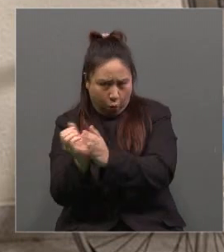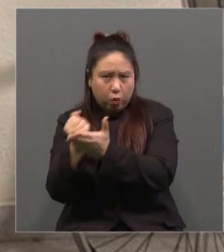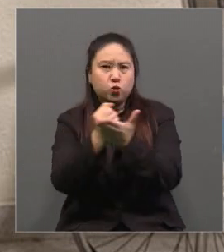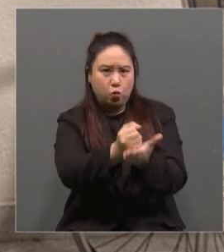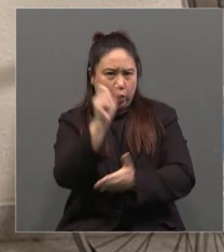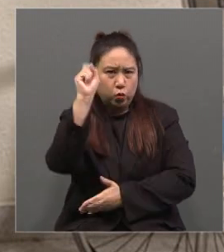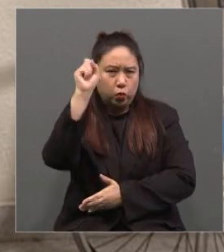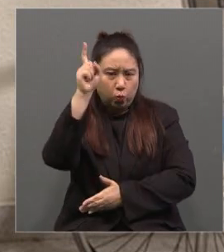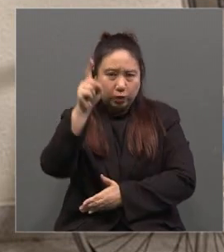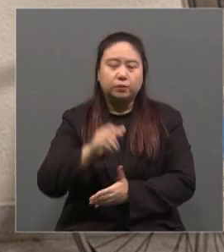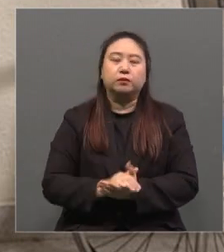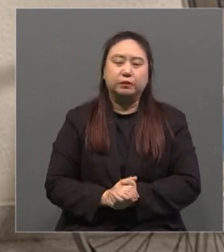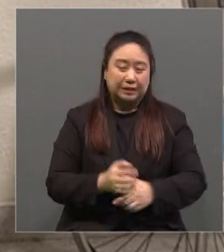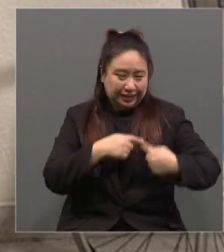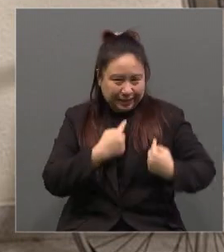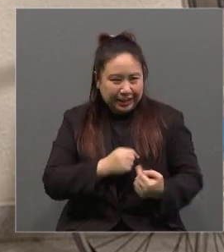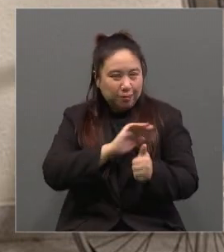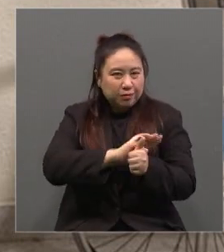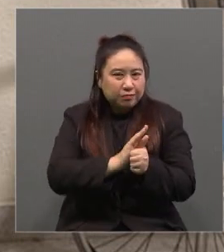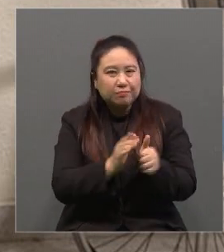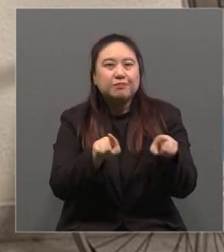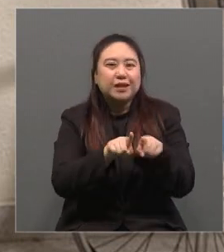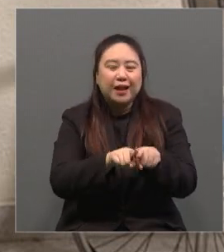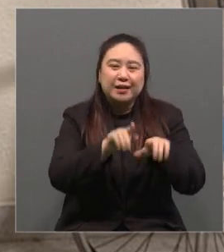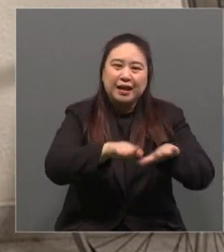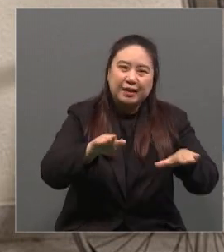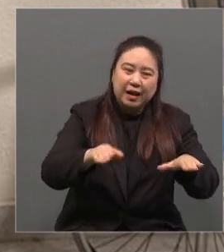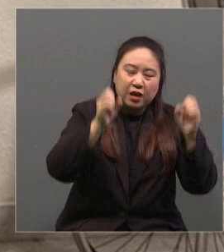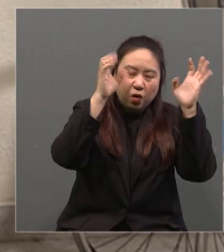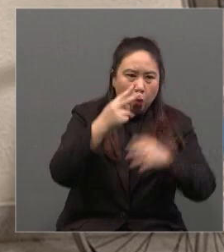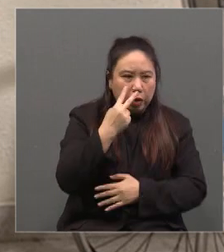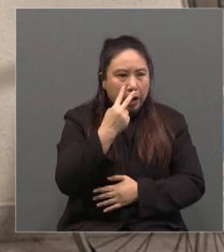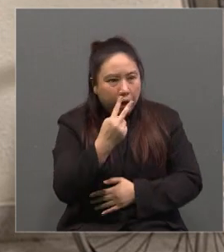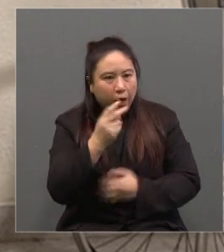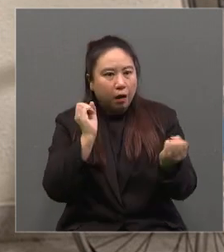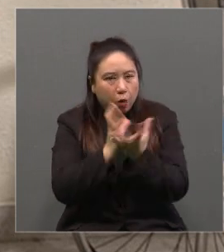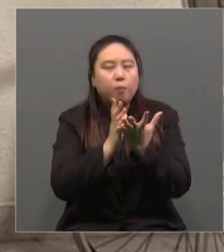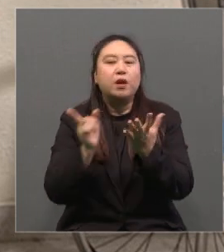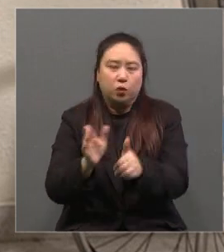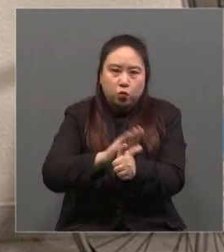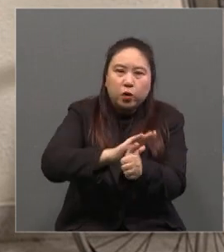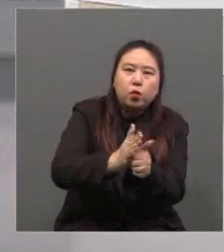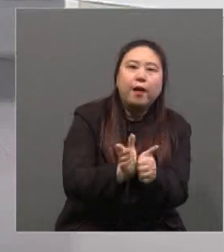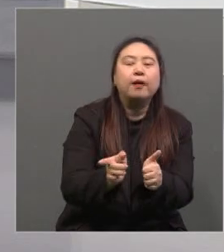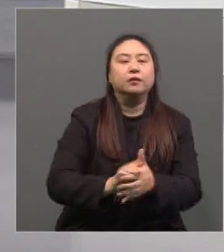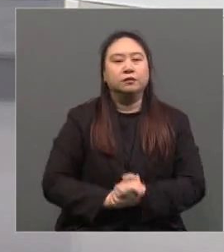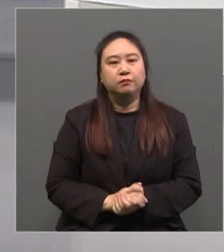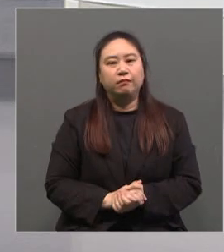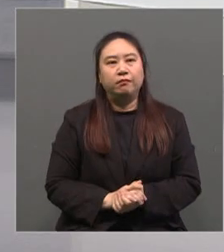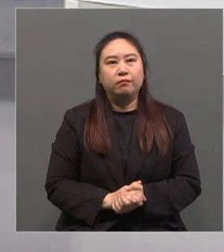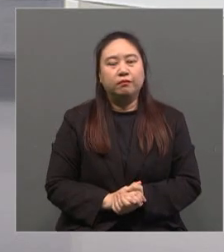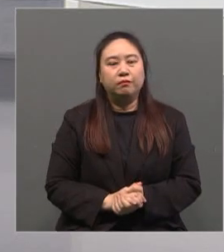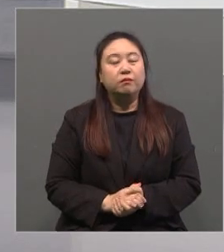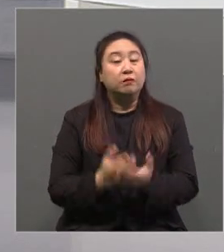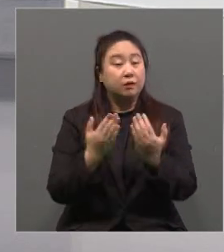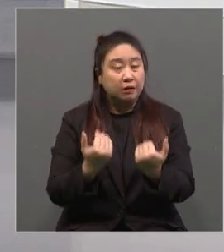รวมถึงการดูแลด้านจิตใจสำหรับนักเรียนและครูที่ประสบเหตุด้วยค่ะ ก็เป็นเรื่องใหญ่เลยนะคะในสังค